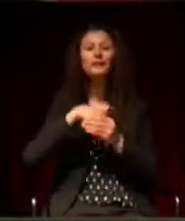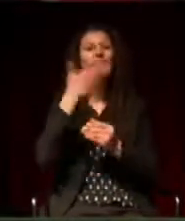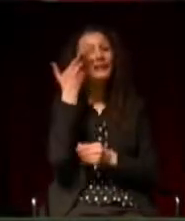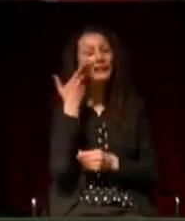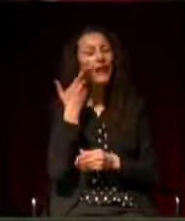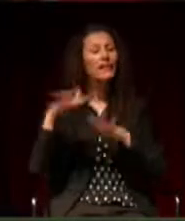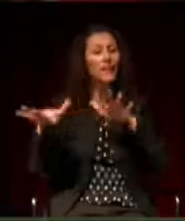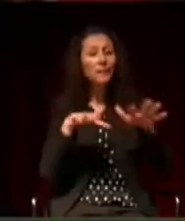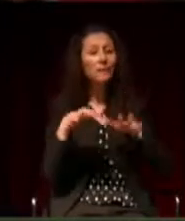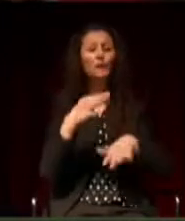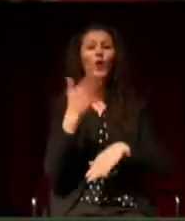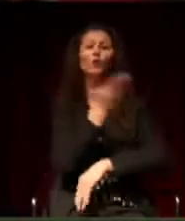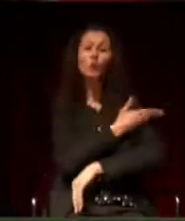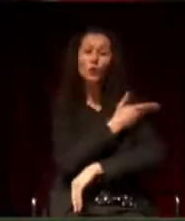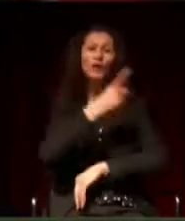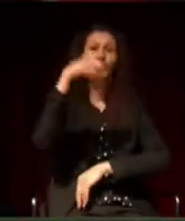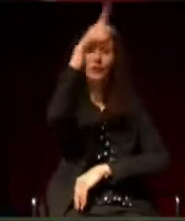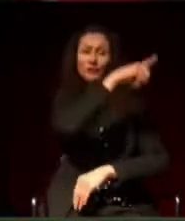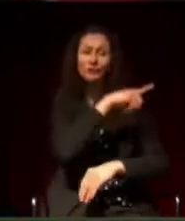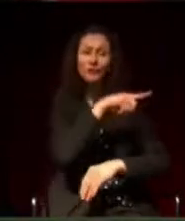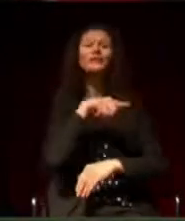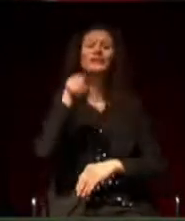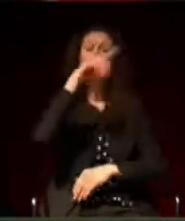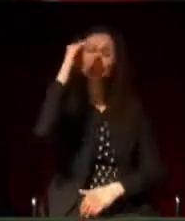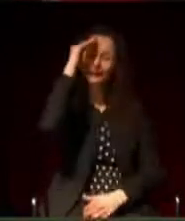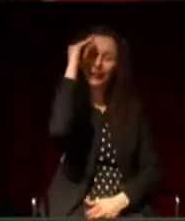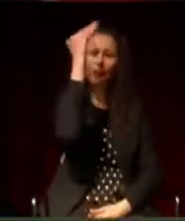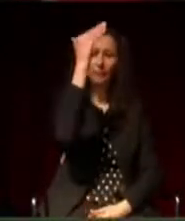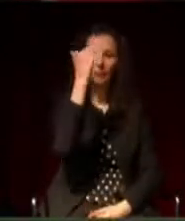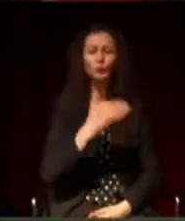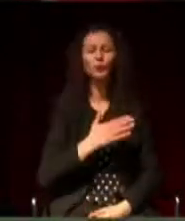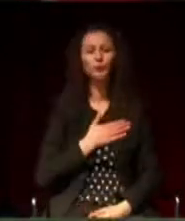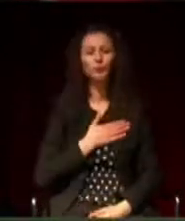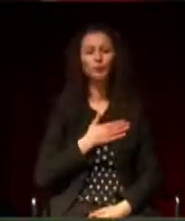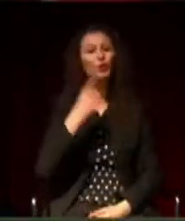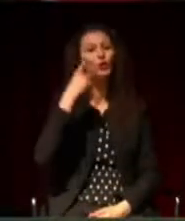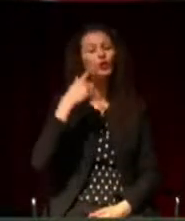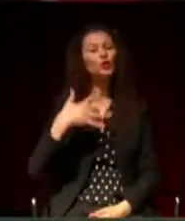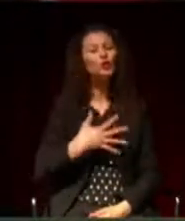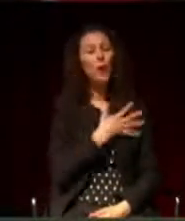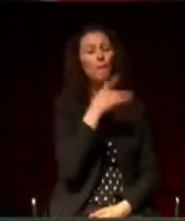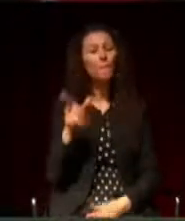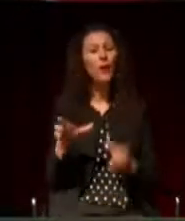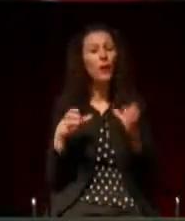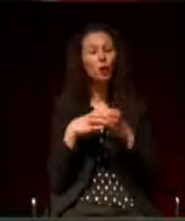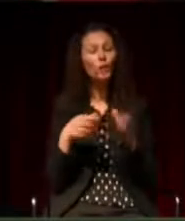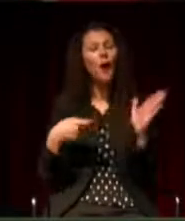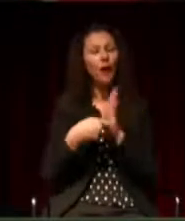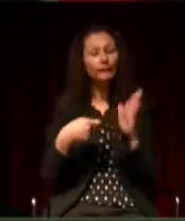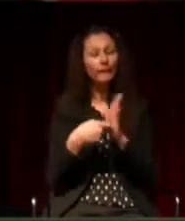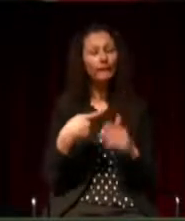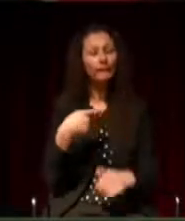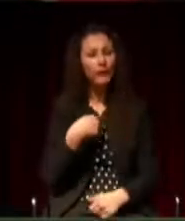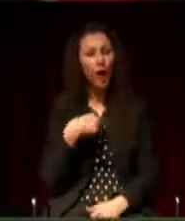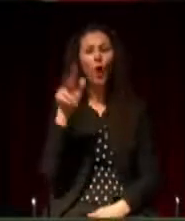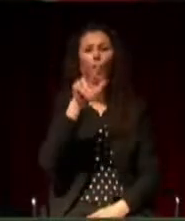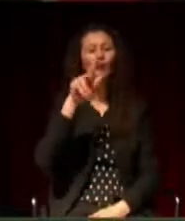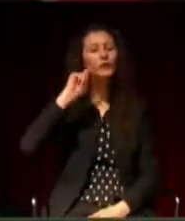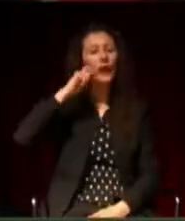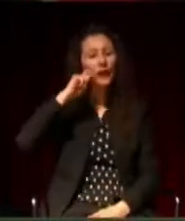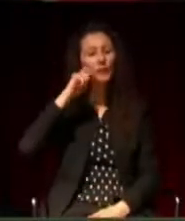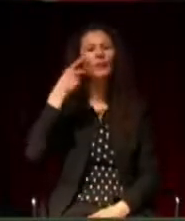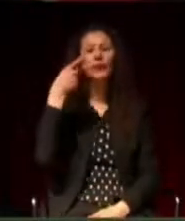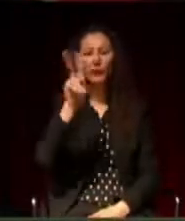izleyen depremzede yurttaşlarımız da bulunuyor. Onları da selamlıyorum. Cumhuriyet Halk Partisi grubu adına